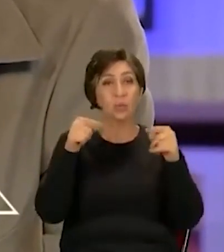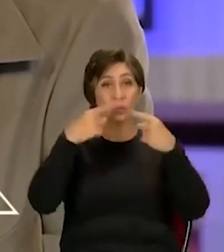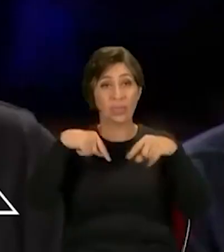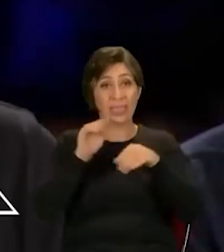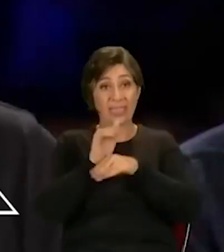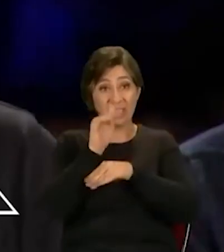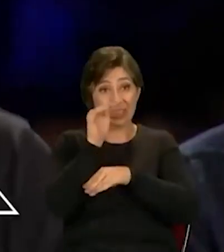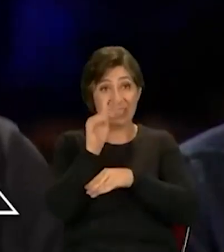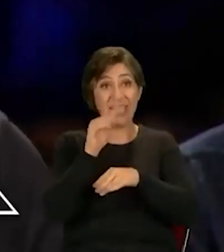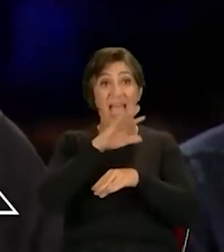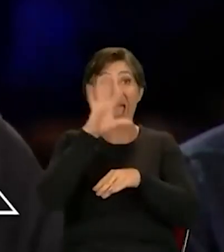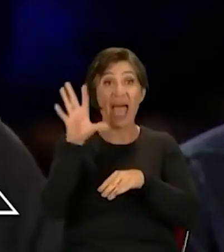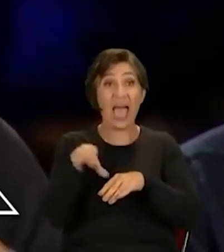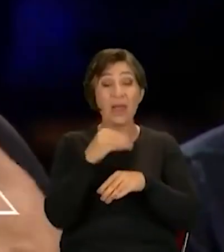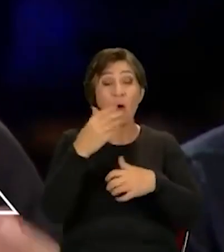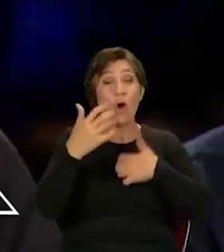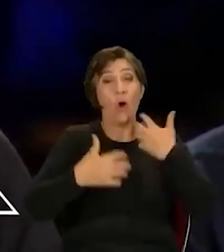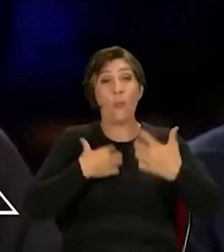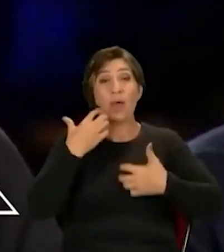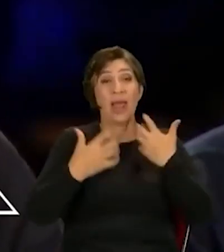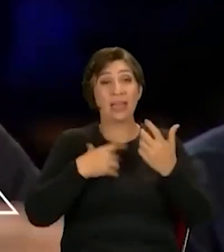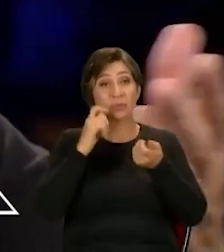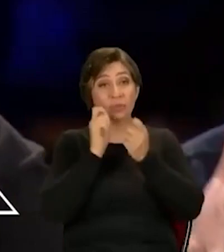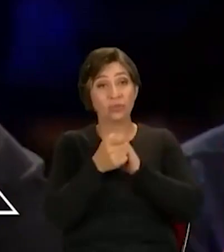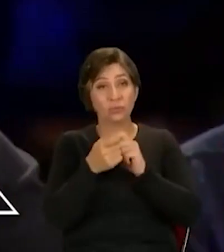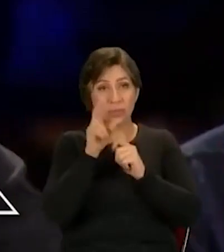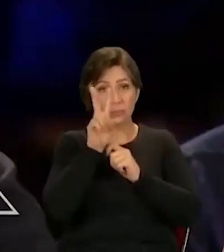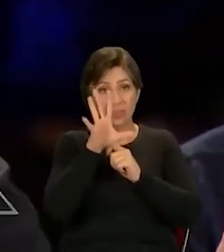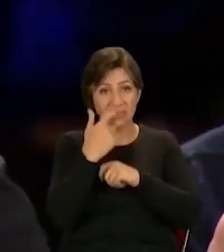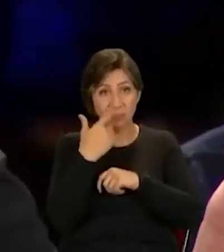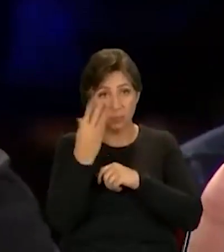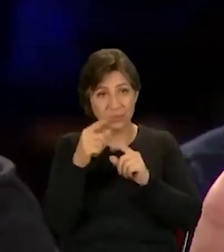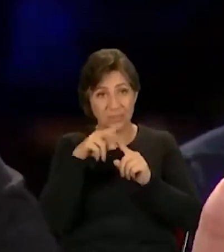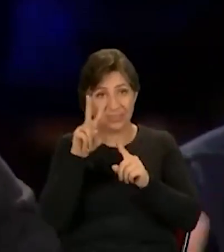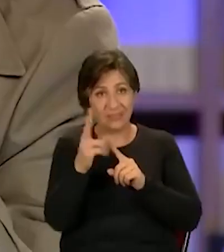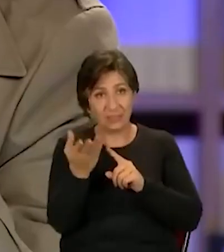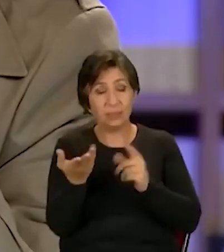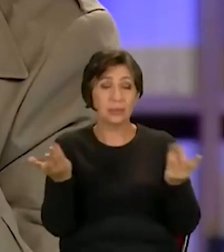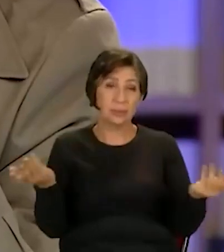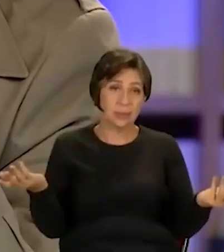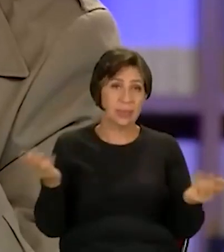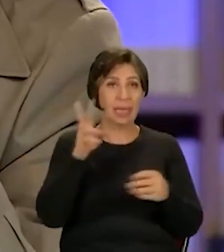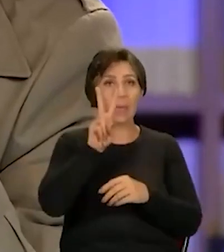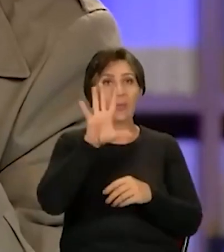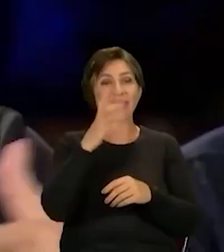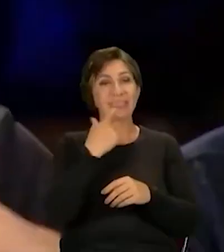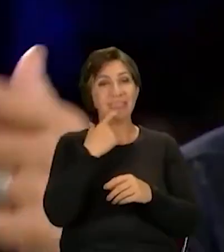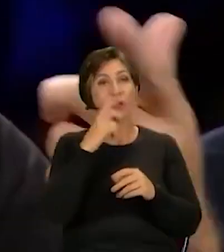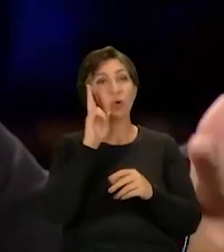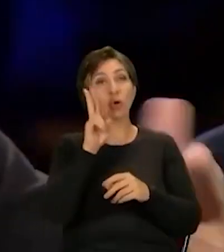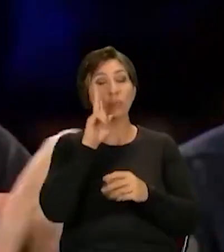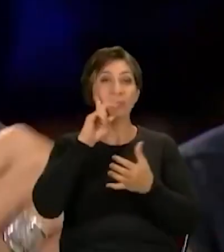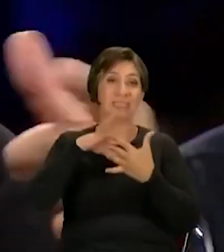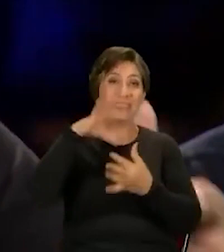halde yaşadığınız her türlü hormonal dönüşüm bilmem ne, 25 sene mi olmuş televizyon macerası başlayalı? 25 senedir